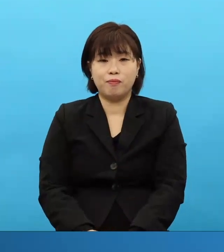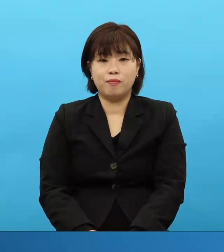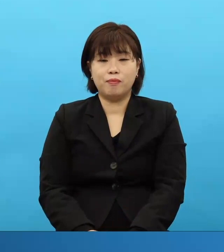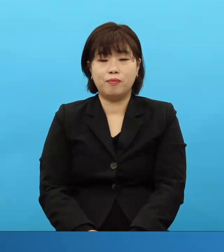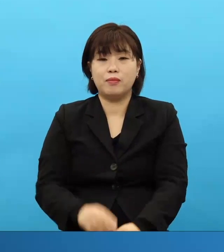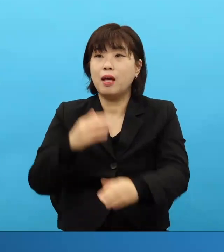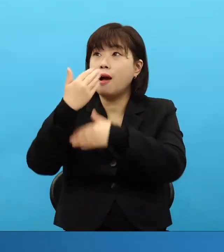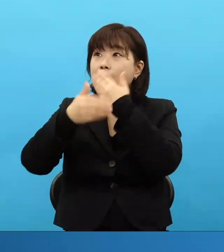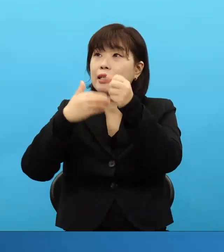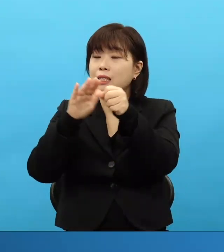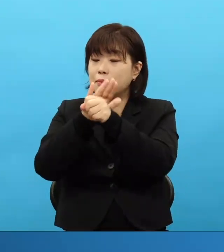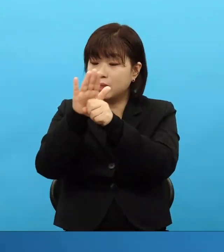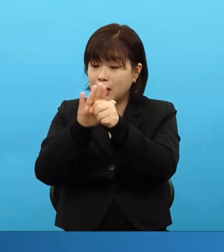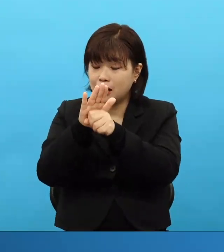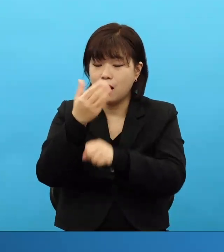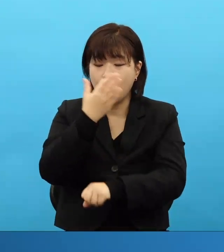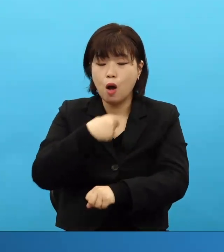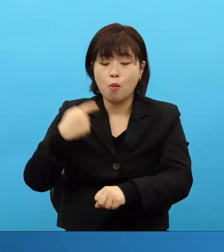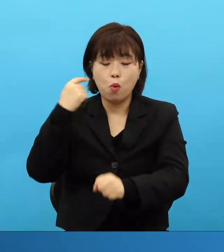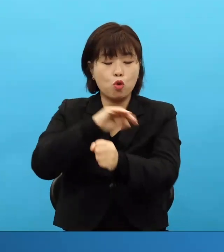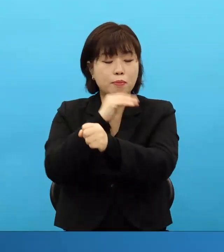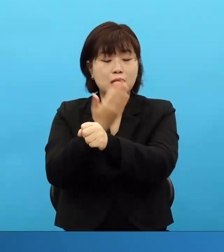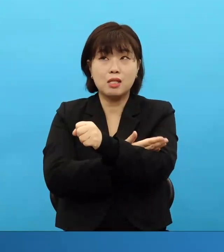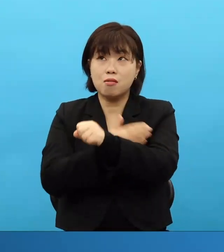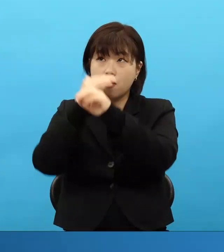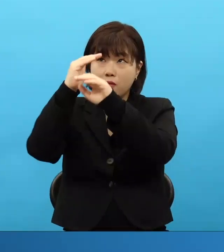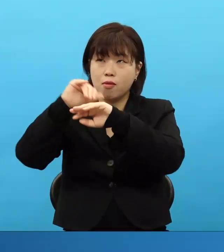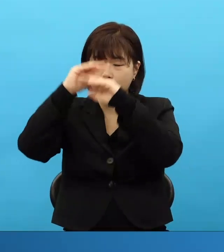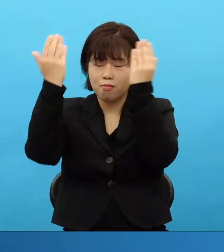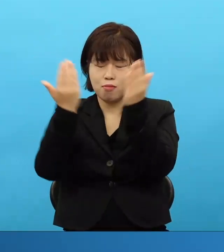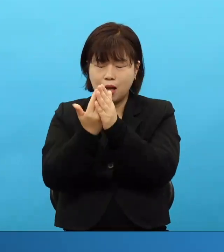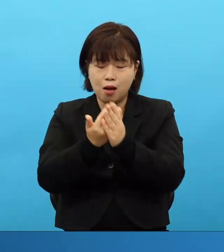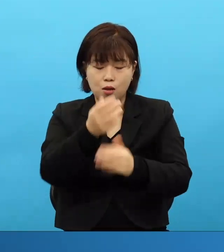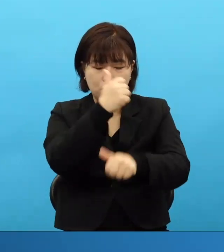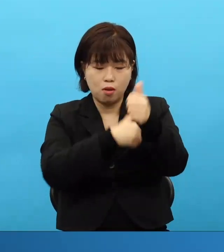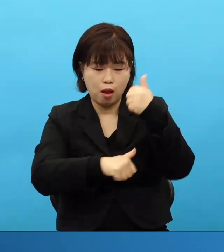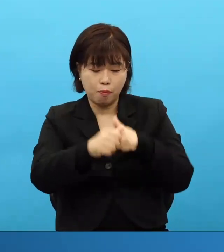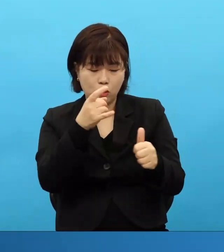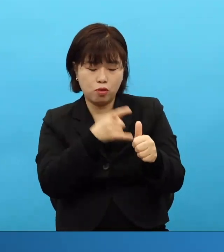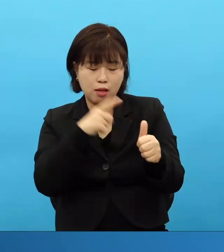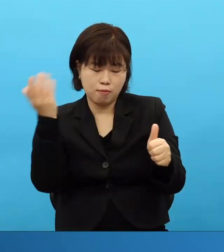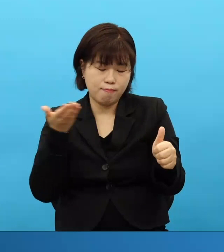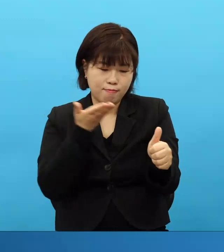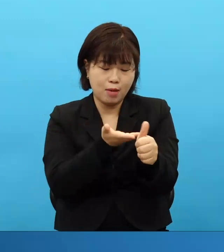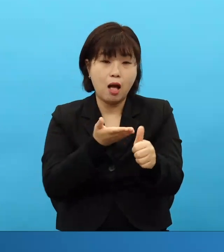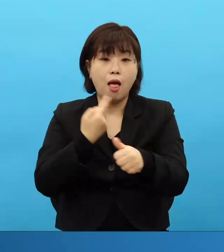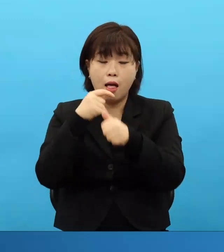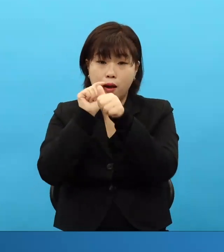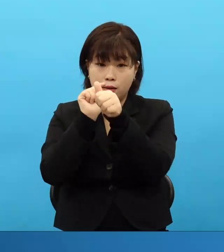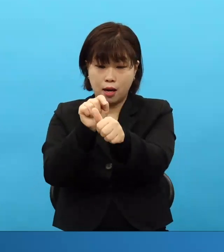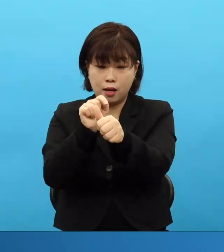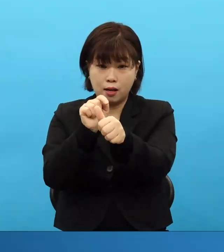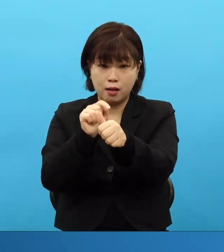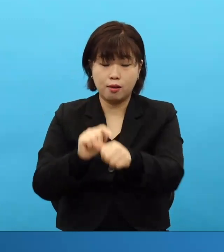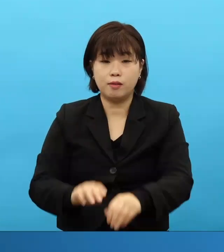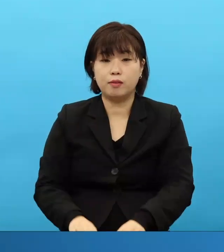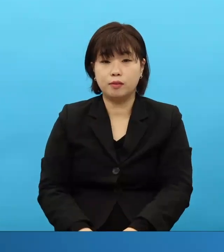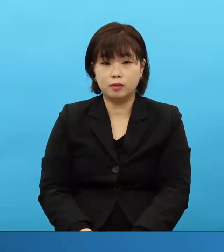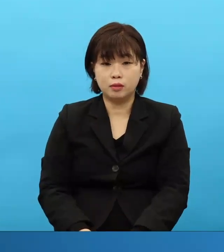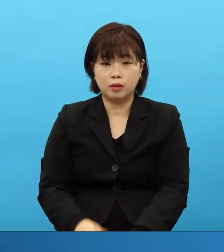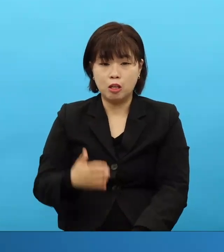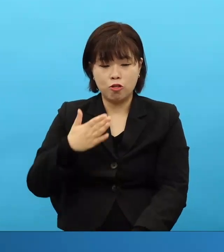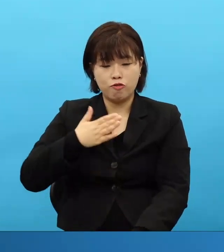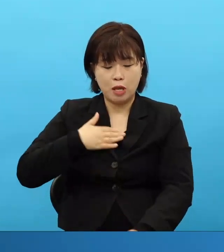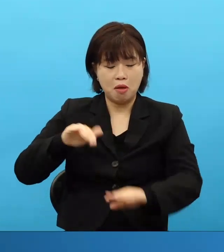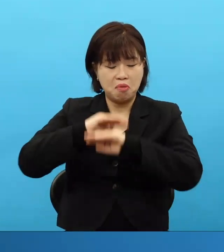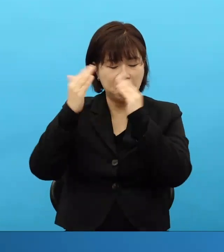하나님 사랑함과 이 복음 능력 모든 것 전달해라. Loving God and the power of this gospel, you have to relay everything to the next generation. 그리고 우리는 고생하면 어떻게 됩니까? 괜찮아요.